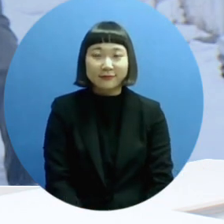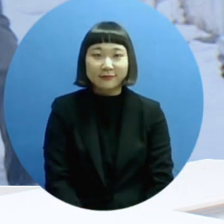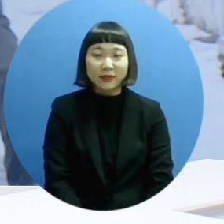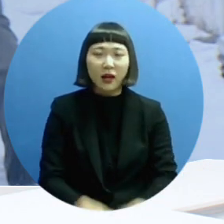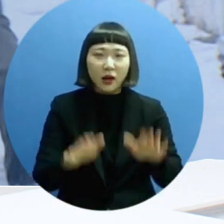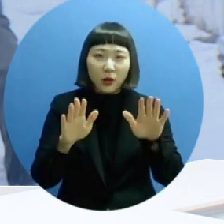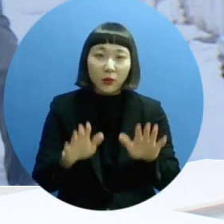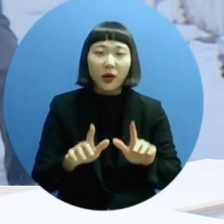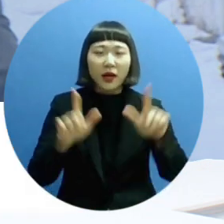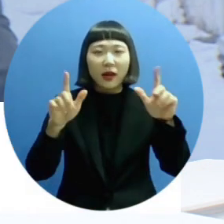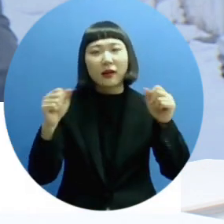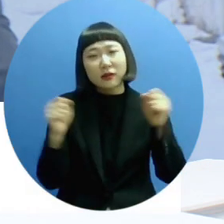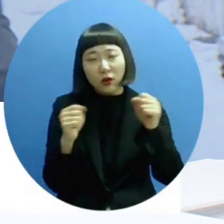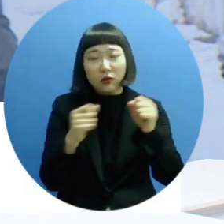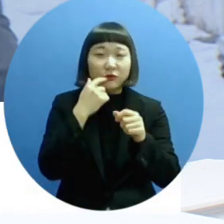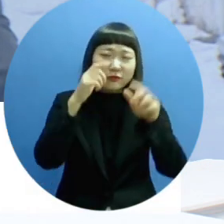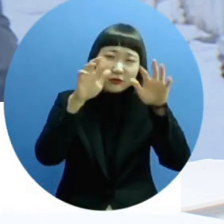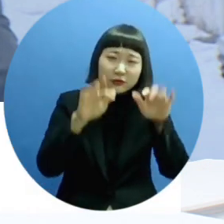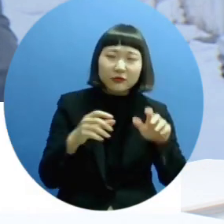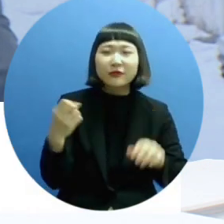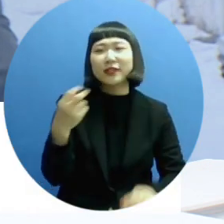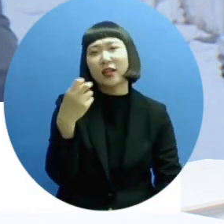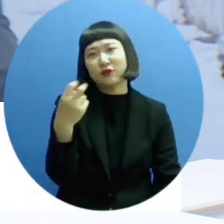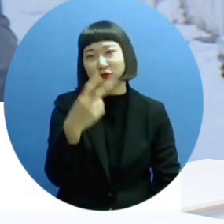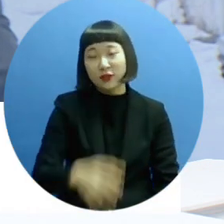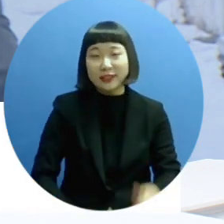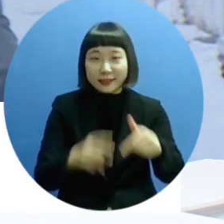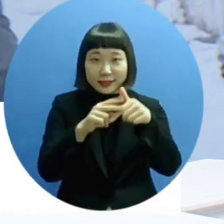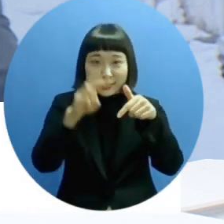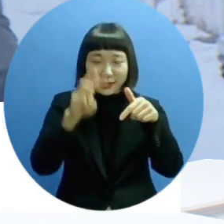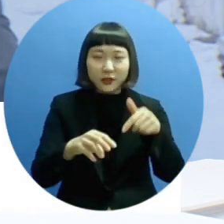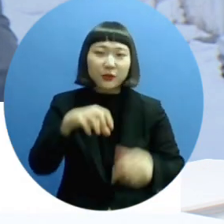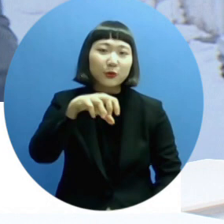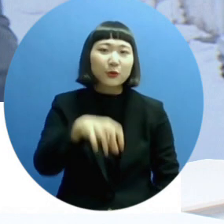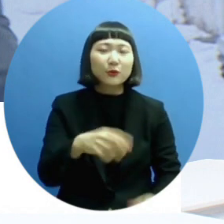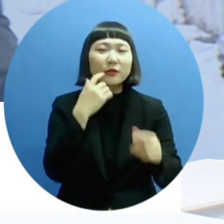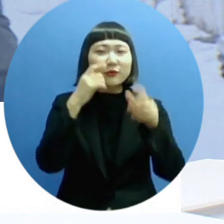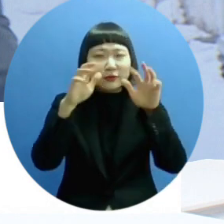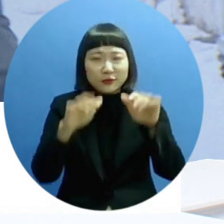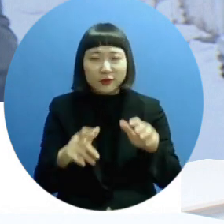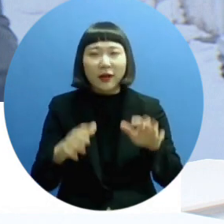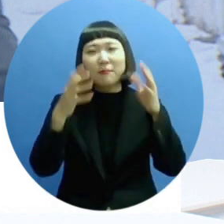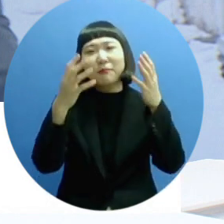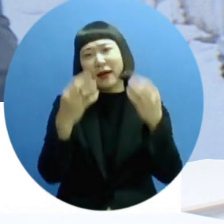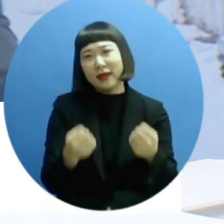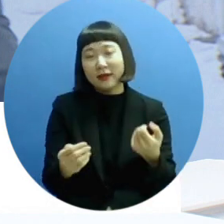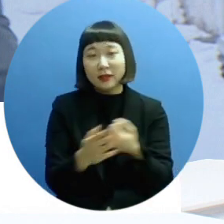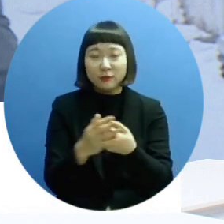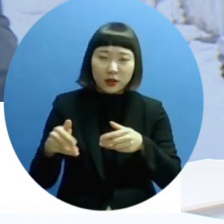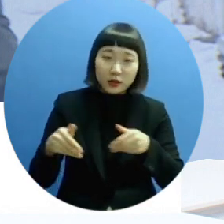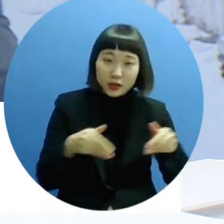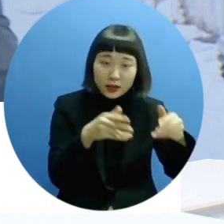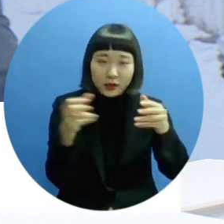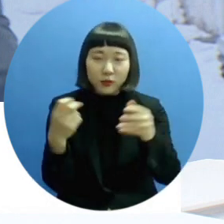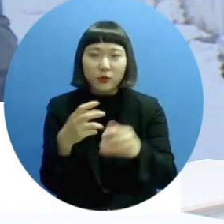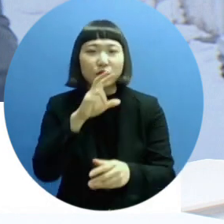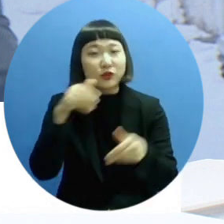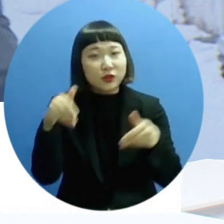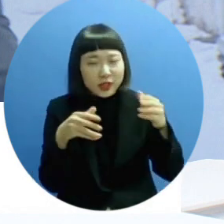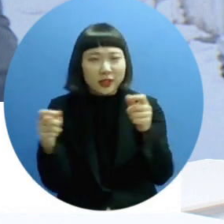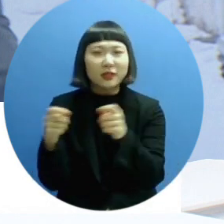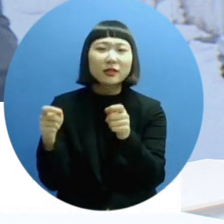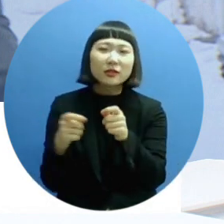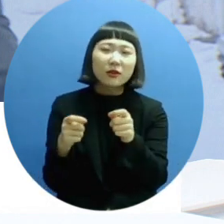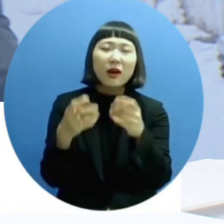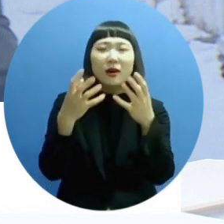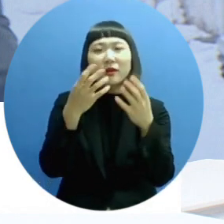올겨울은 눈 소식이 잦은데요. 인천에도 눈이 자주 내리면서 주택가 골목과 이면도로 곳곳에 눈이 많이 쌓였습니다.